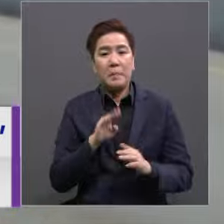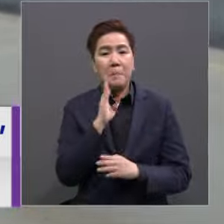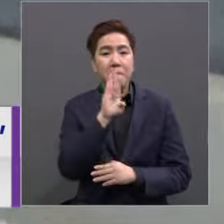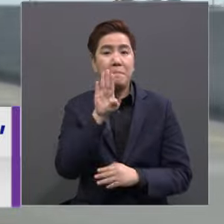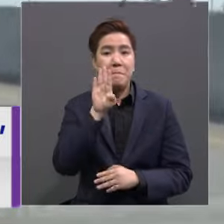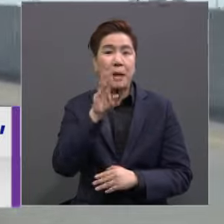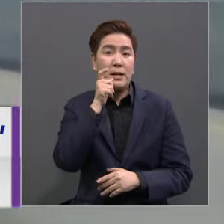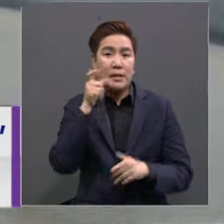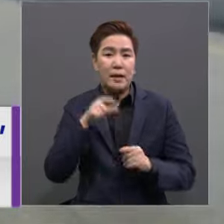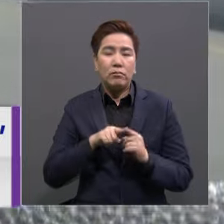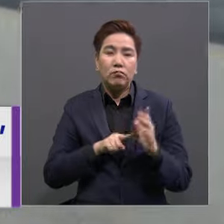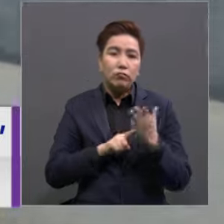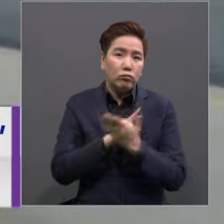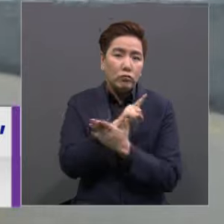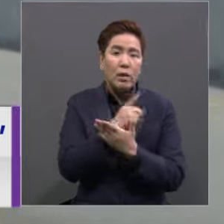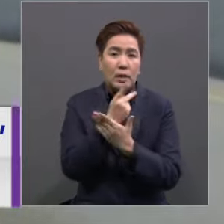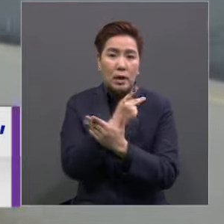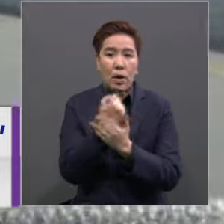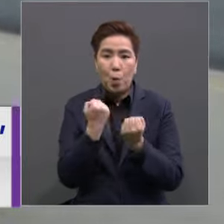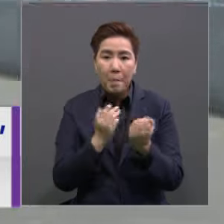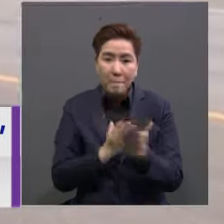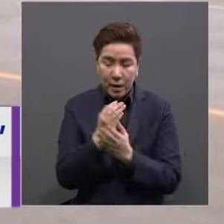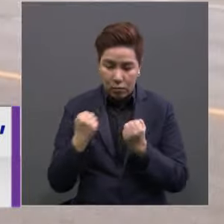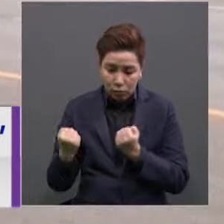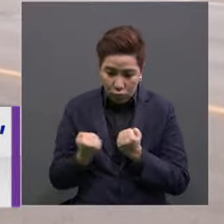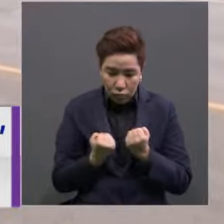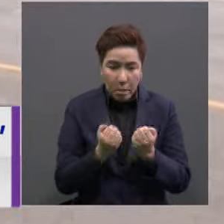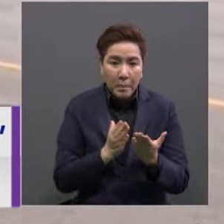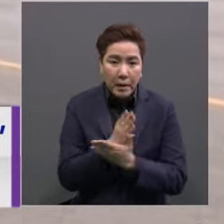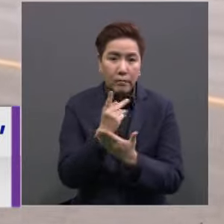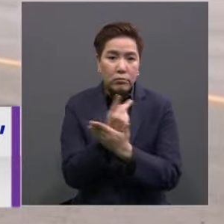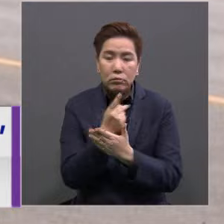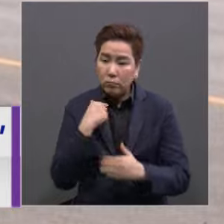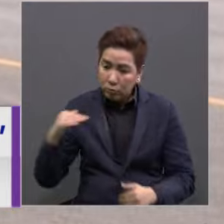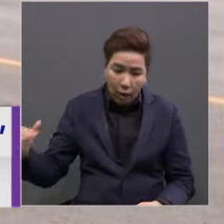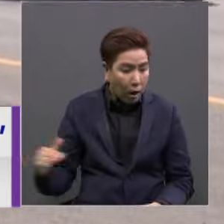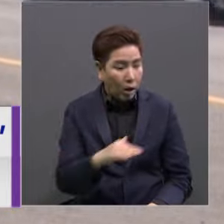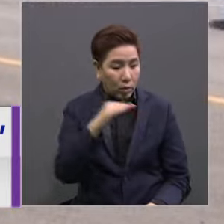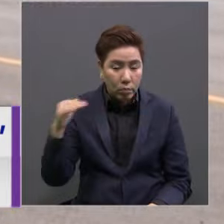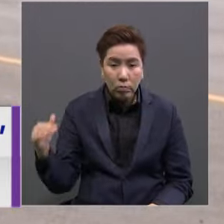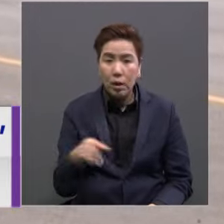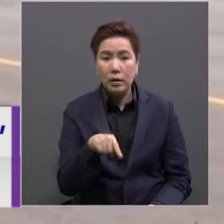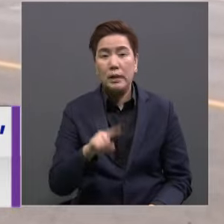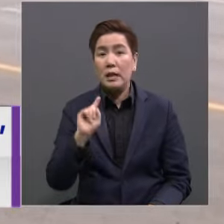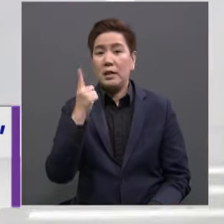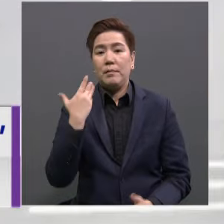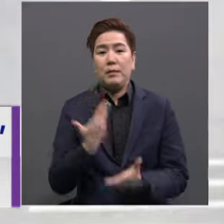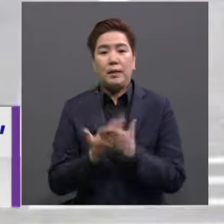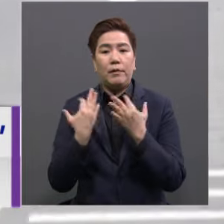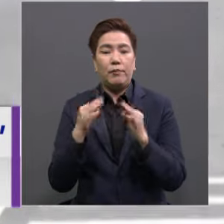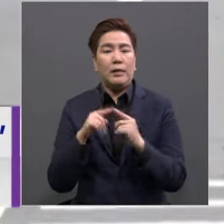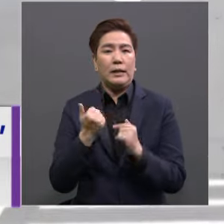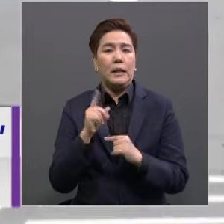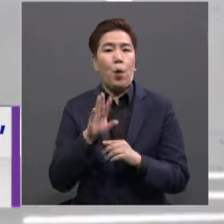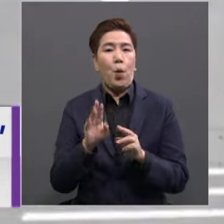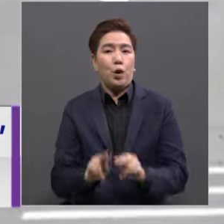ขณะนี้ก็พบว่ามีรถที่สัญจรผ่านเข้ามายังจังหวัดกาญจนบุรีอย่างต่อเนื่องซึ่งในระยะแรกนี้นะครับจะเปิดใช้เส้นทางตั้งแต่ด่